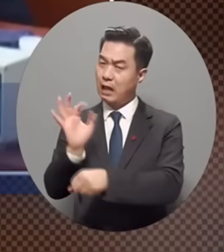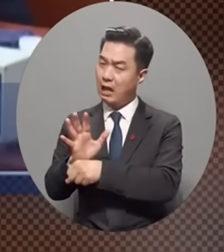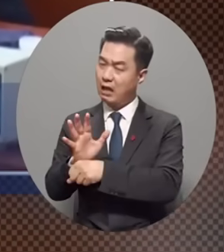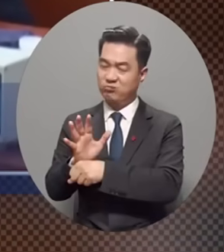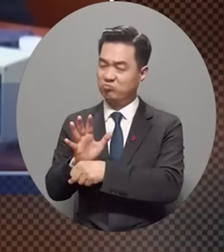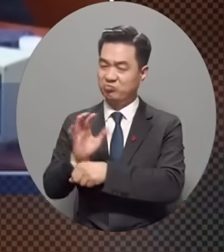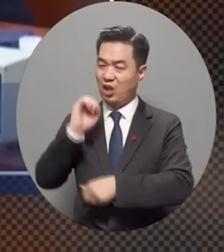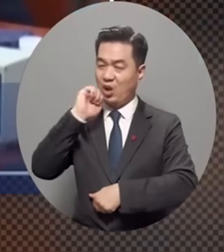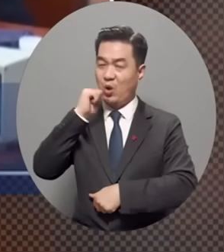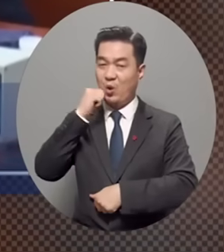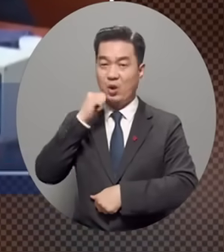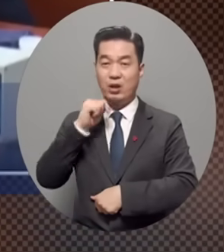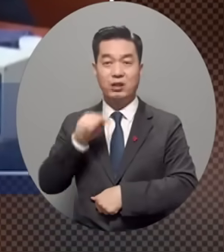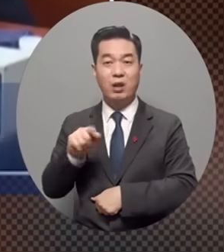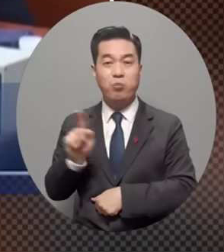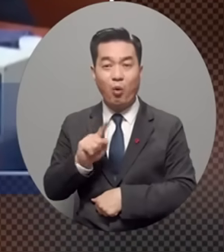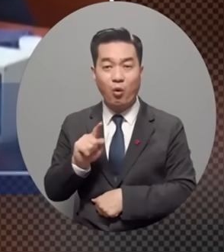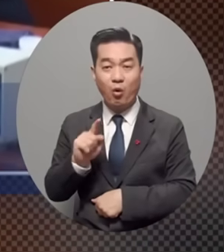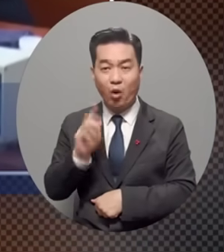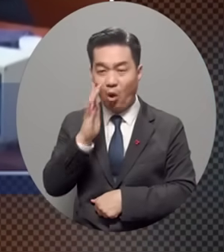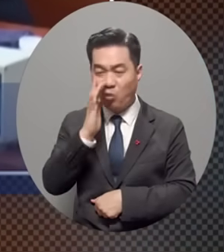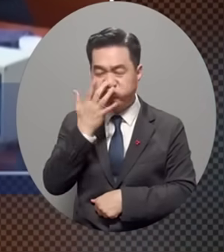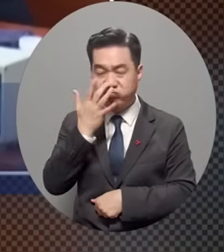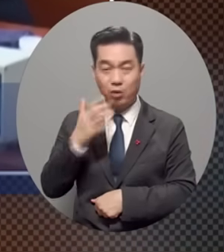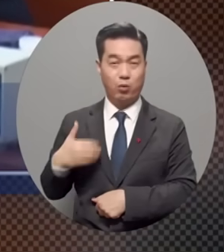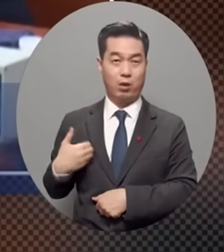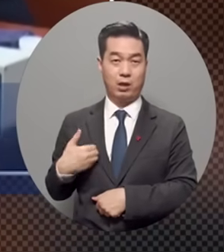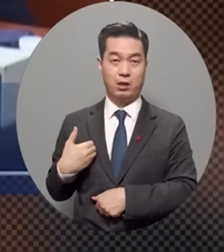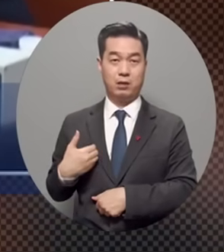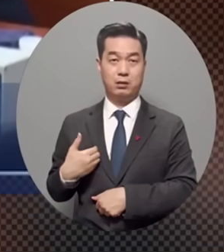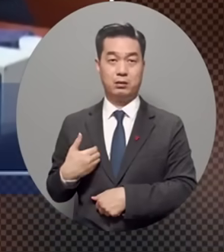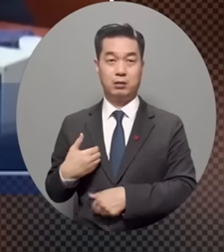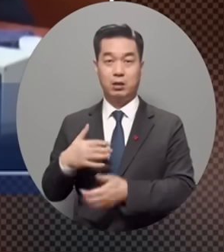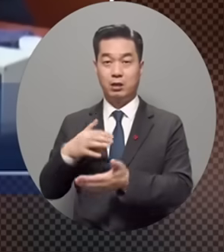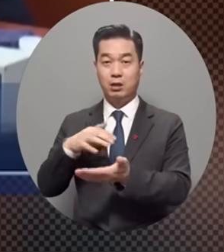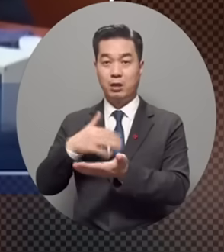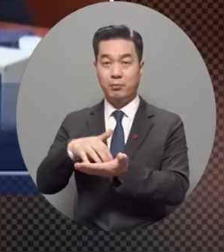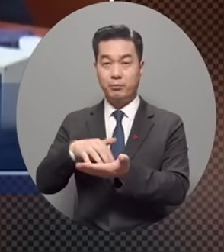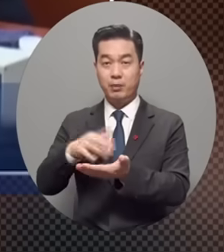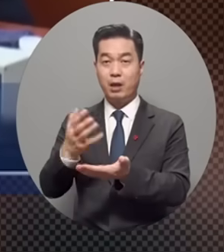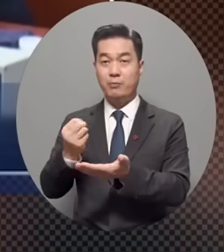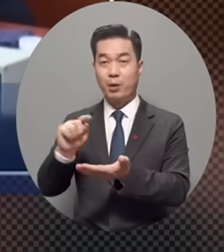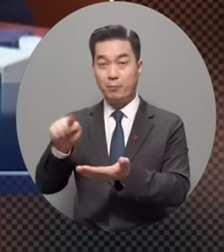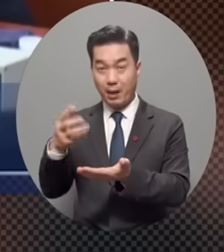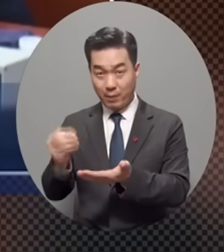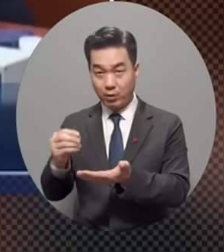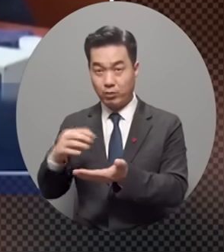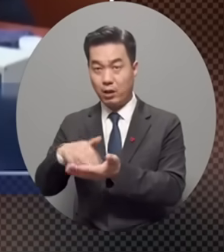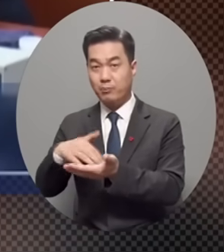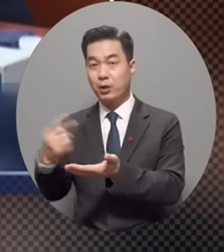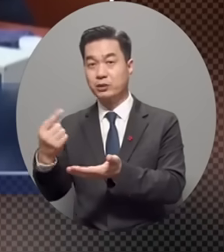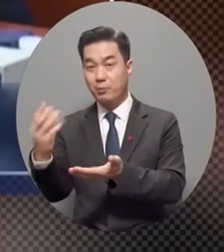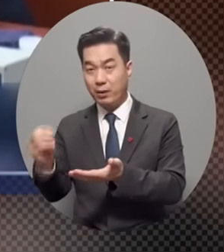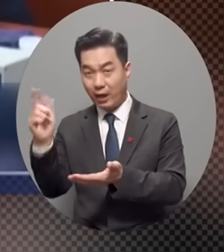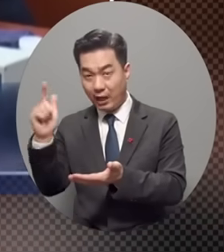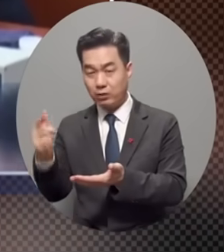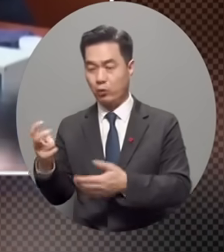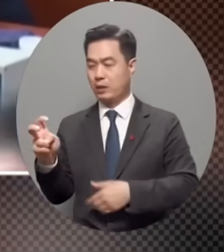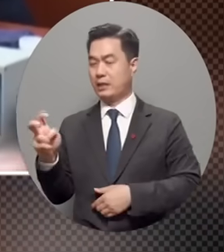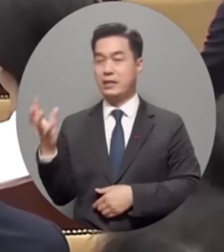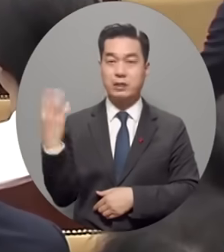거예요. 그게 뭔 줄 알고. 어? 몇 백만 원, 몇 천만 원도 아니고 20억 원어치를.